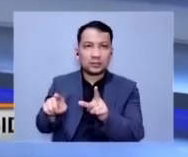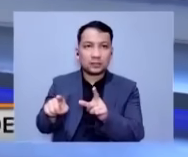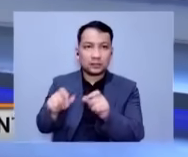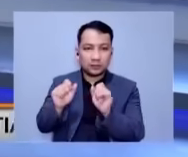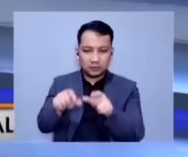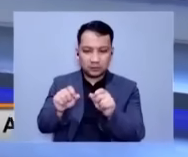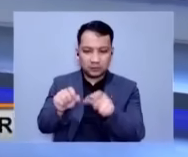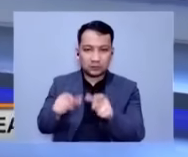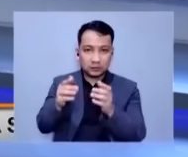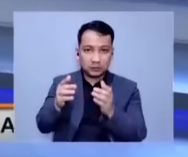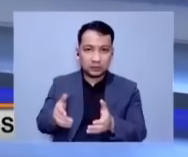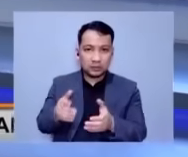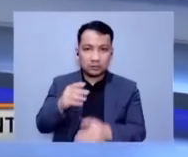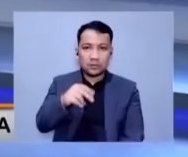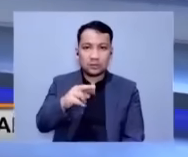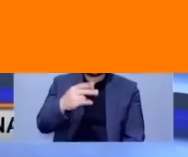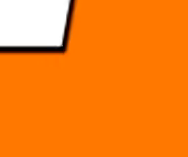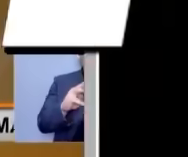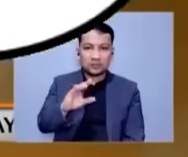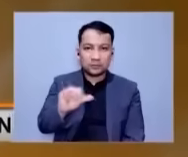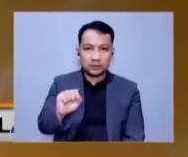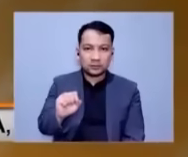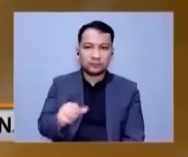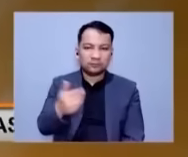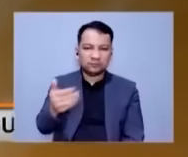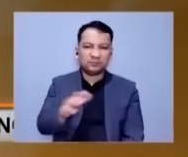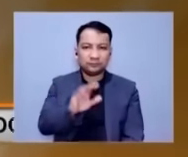balitang yan, si JC Cosico.